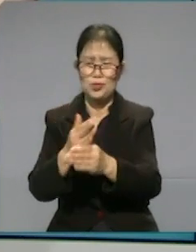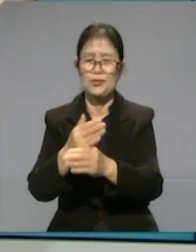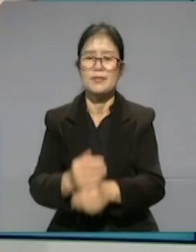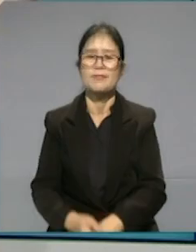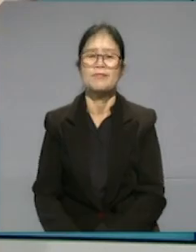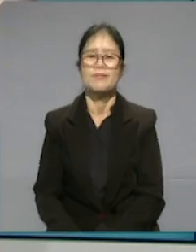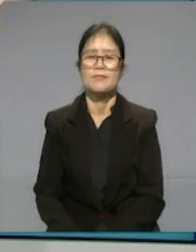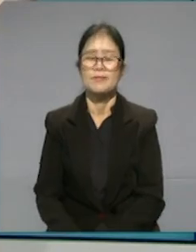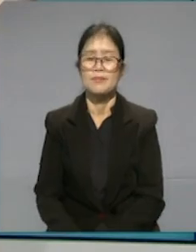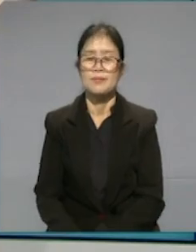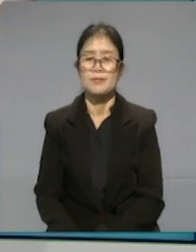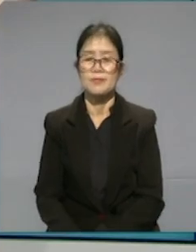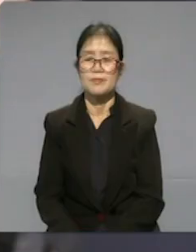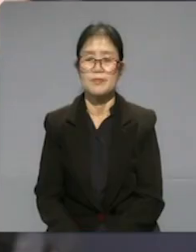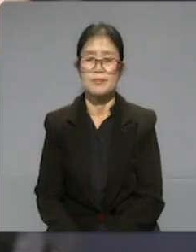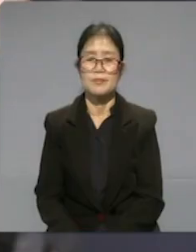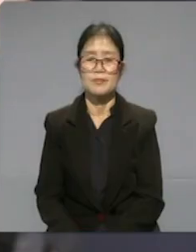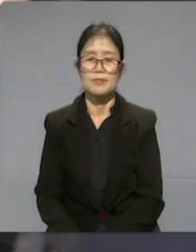이상호